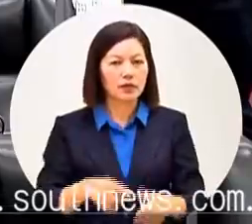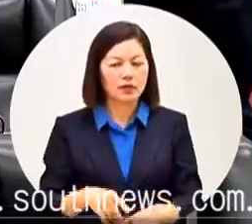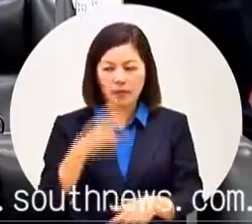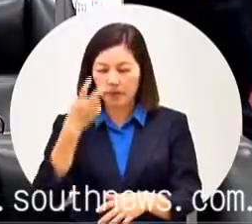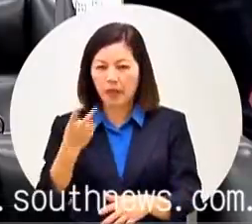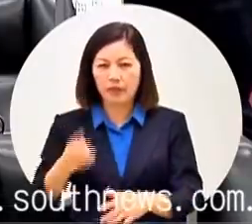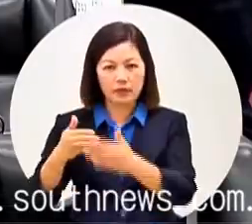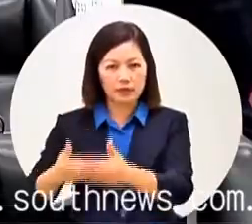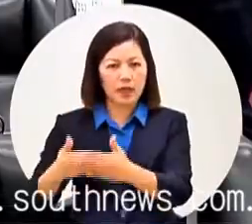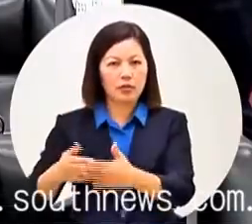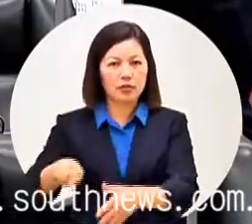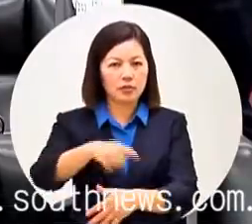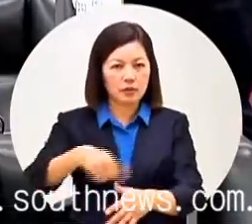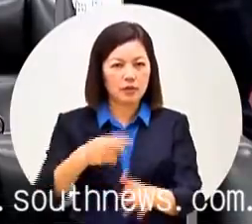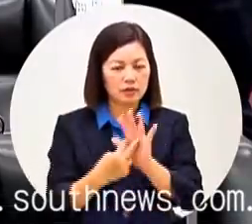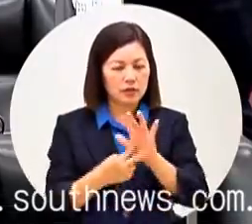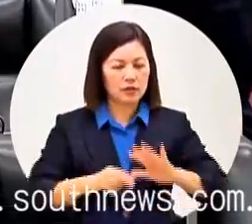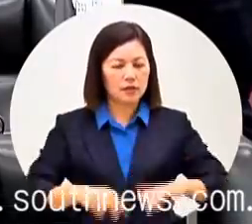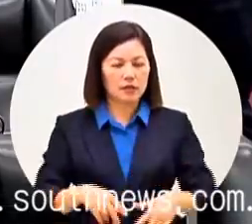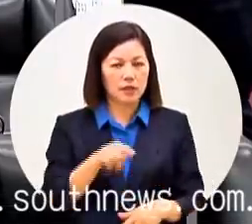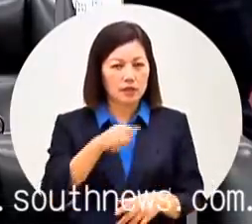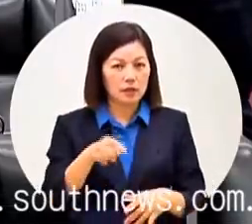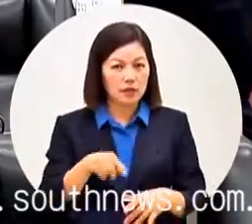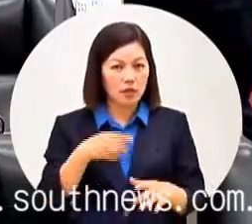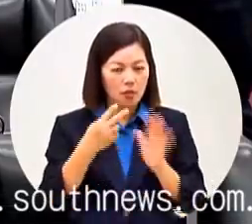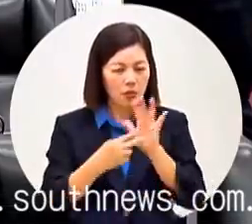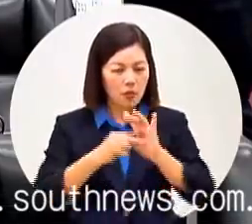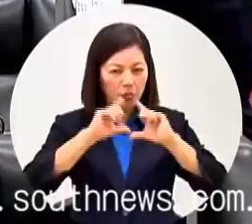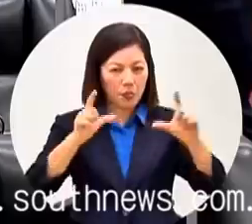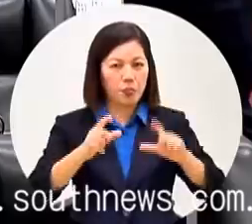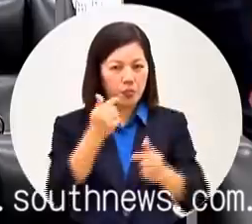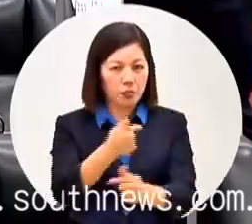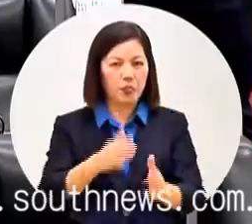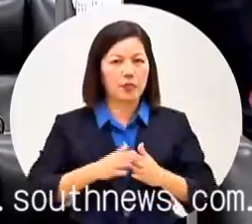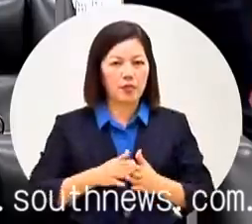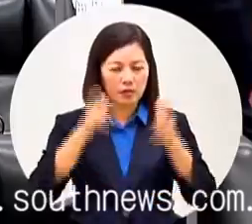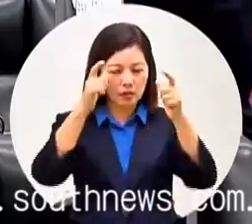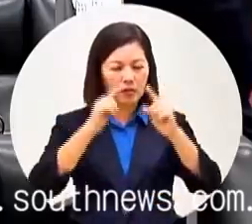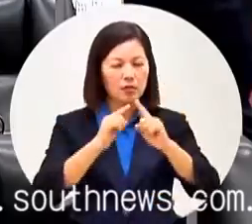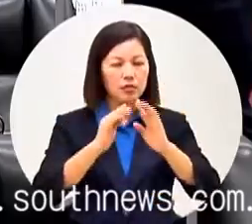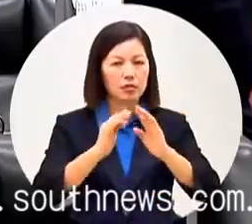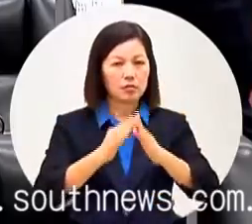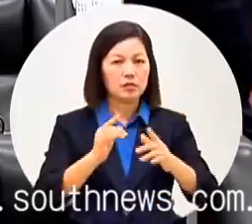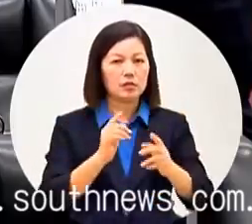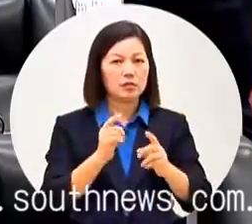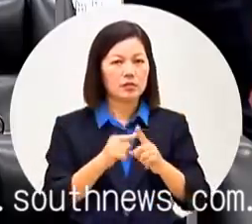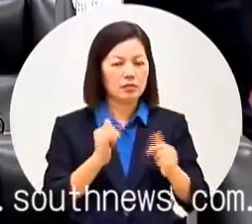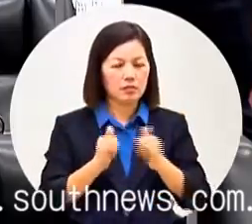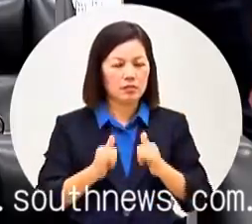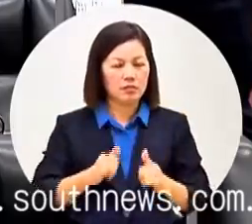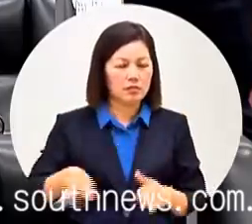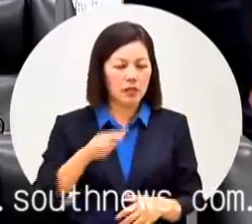针对这六大问，好好的回答，让我们所有全体的高雄市民来知道，甚至全体台湾人民来知